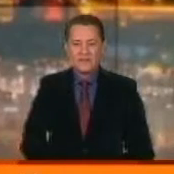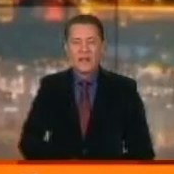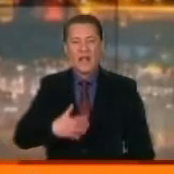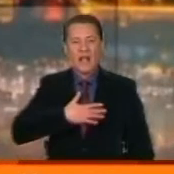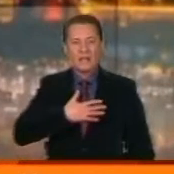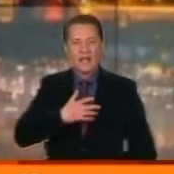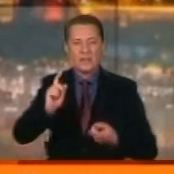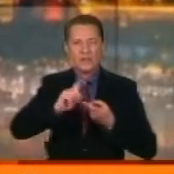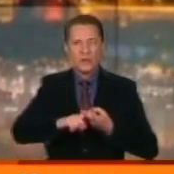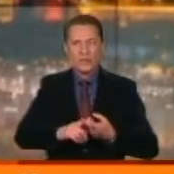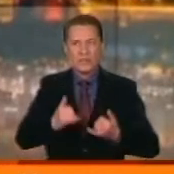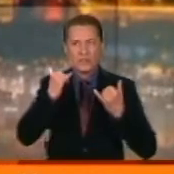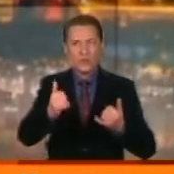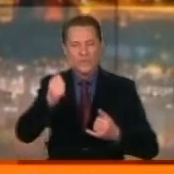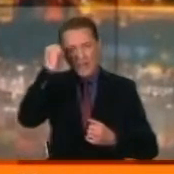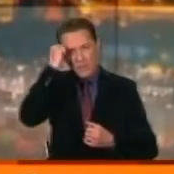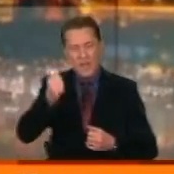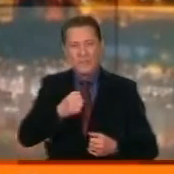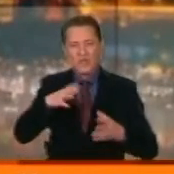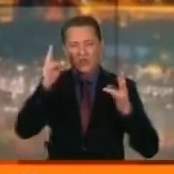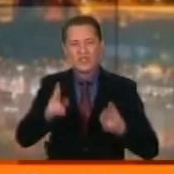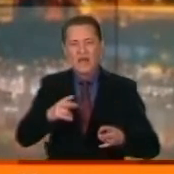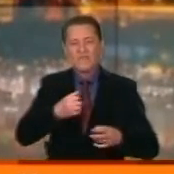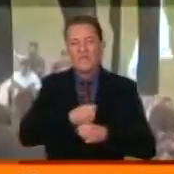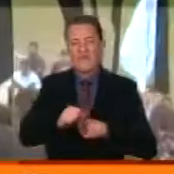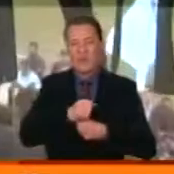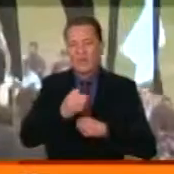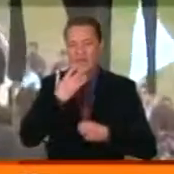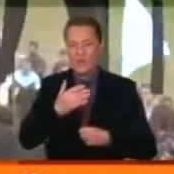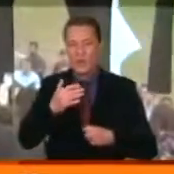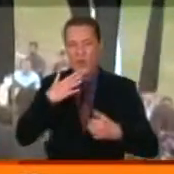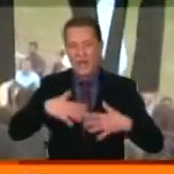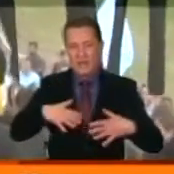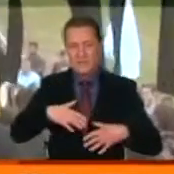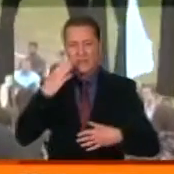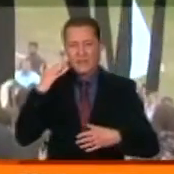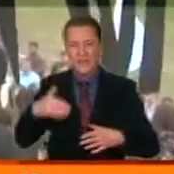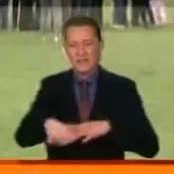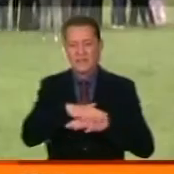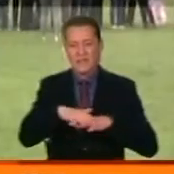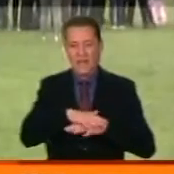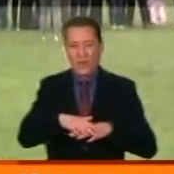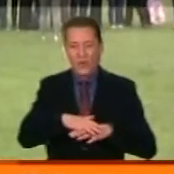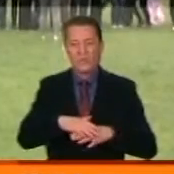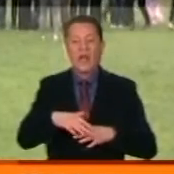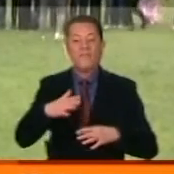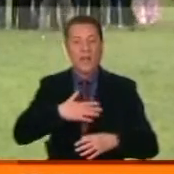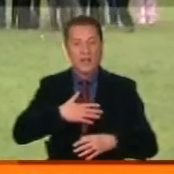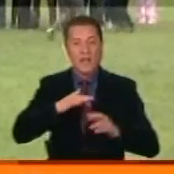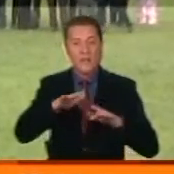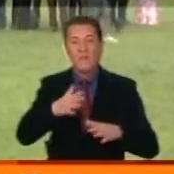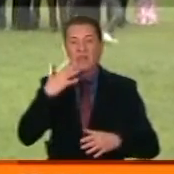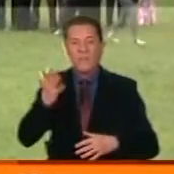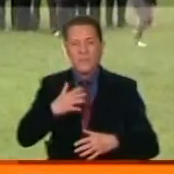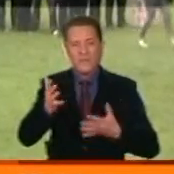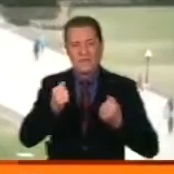Канада долучилася до вшанування пам'яті жертв геноциду кримсько-татарського народу. Біля канадського парламенту небайдужі провели мітинг. Узявши